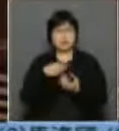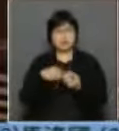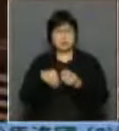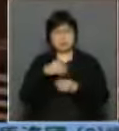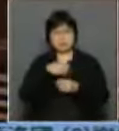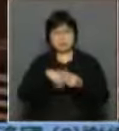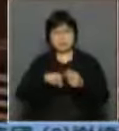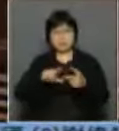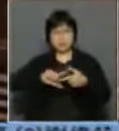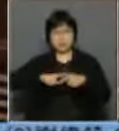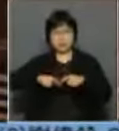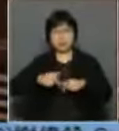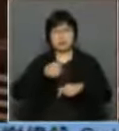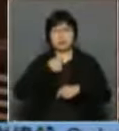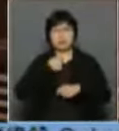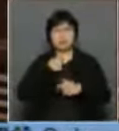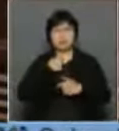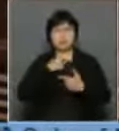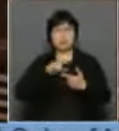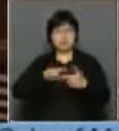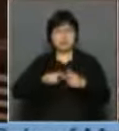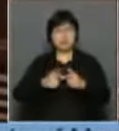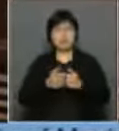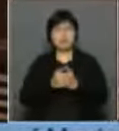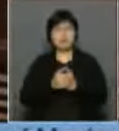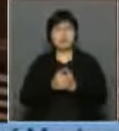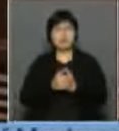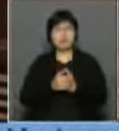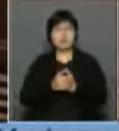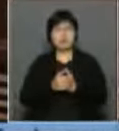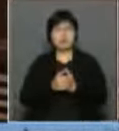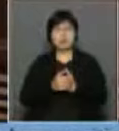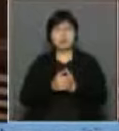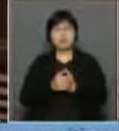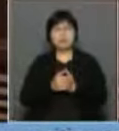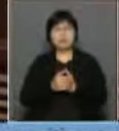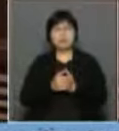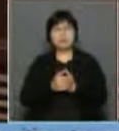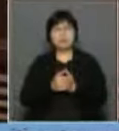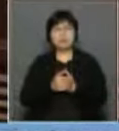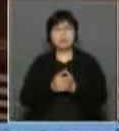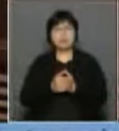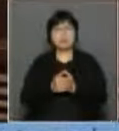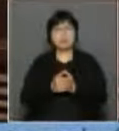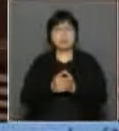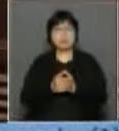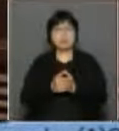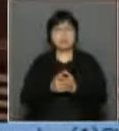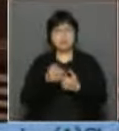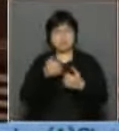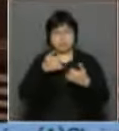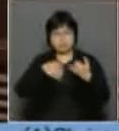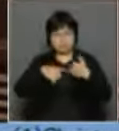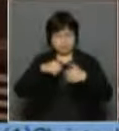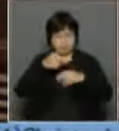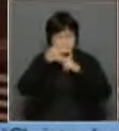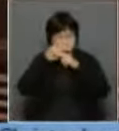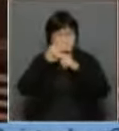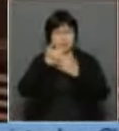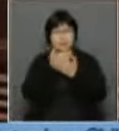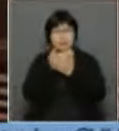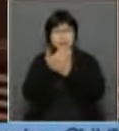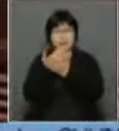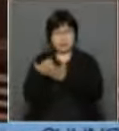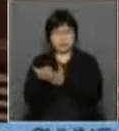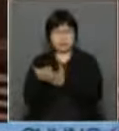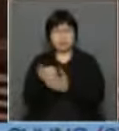的方式方法，他們的節目做的節目能不能夠